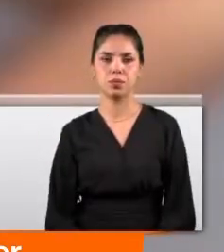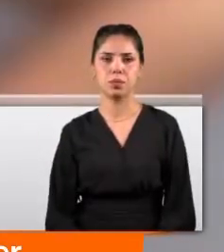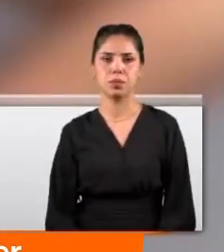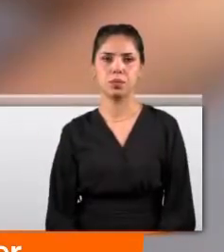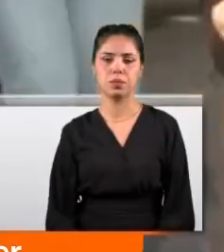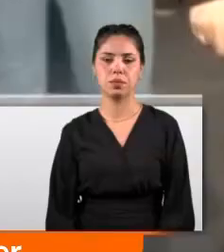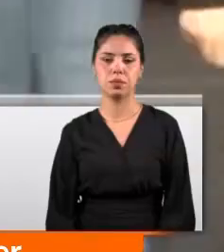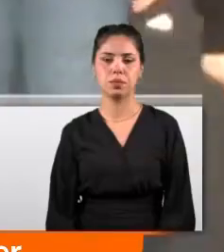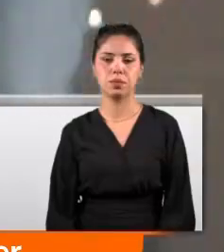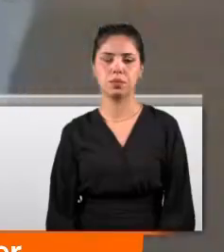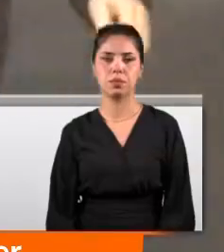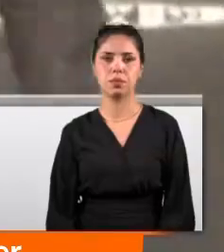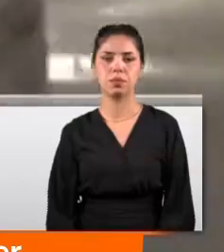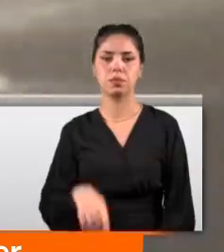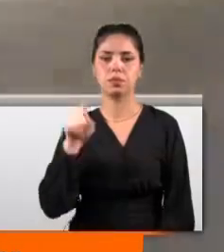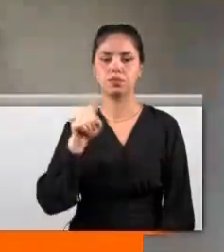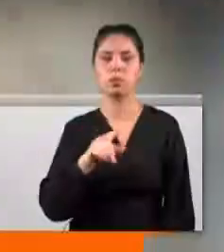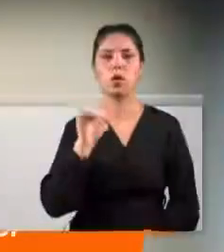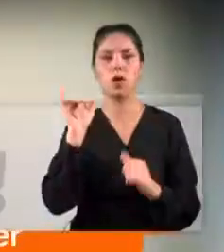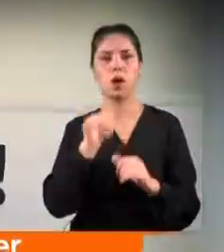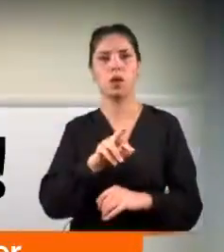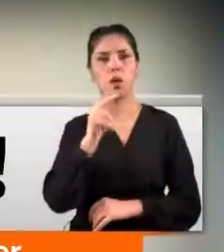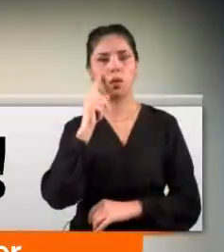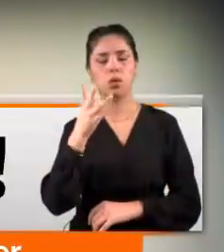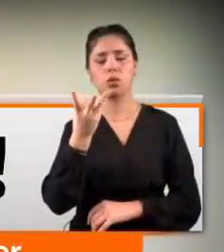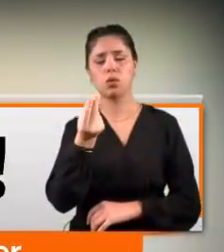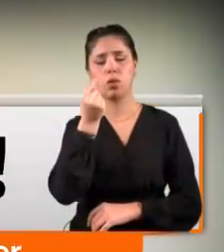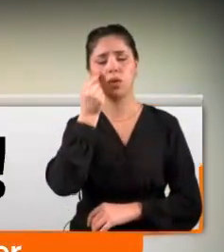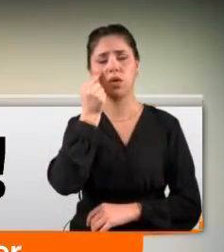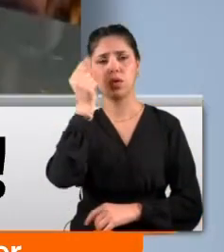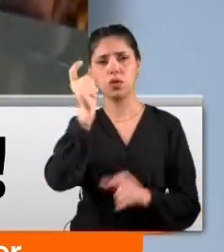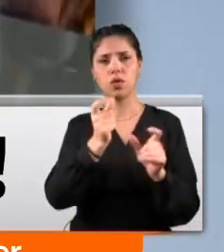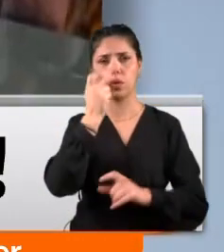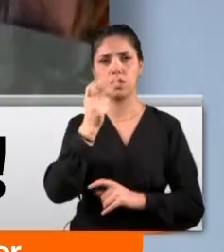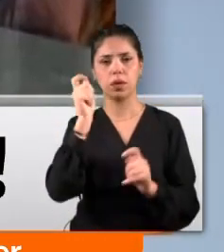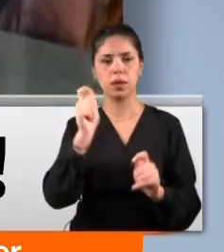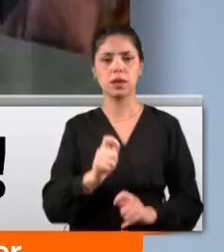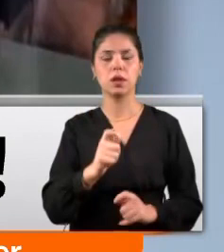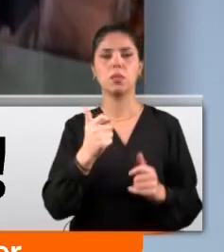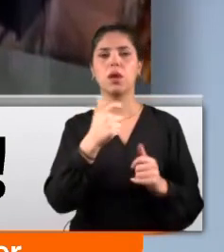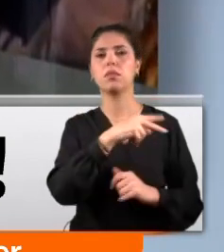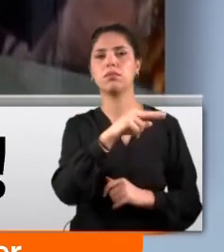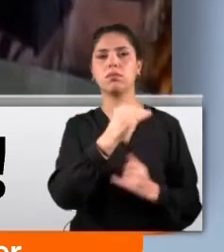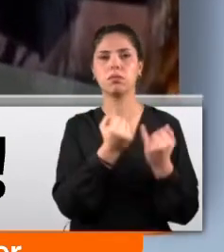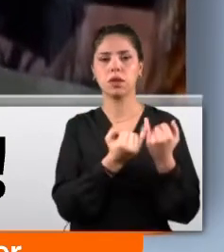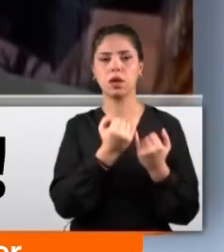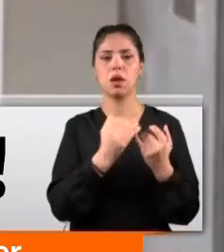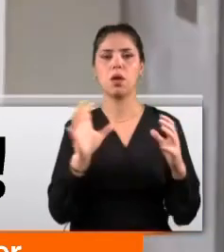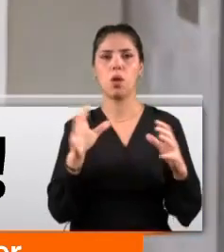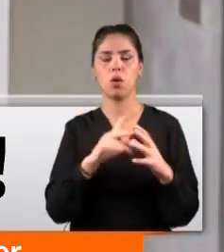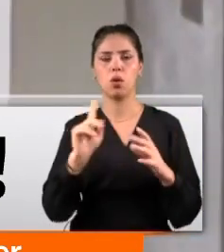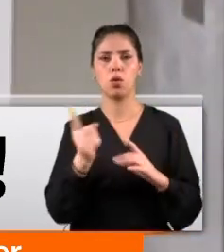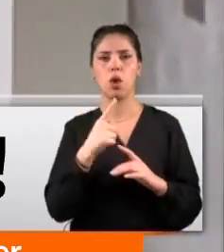ben kilo vereceğim. Ve Sazan Sarmalı yöntemiyle birçok kişiyi dolandırmakla suçlanan Candan kardeşler de örgüt yöneticisi